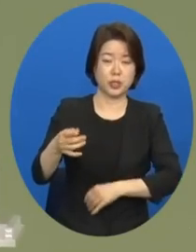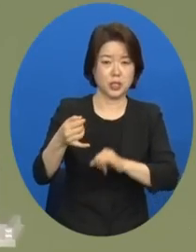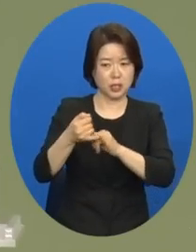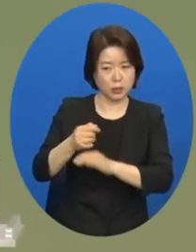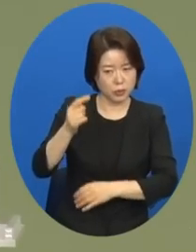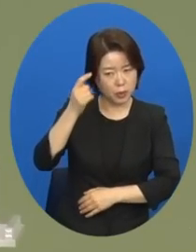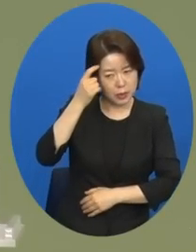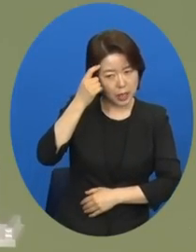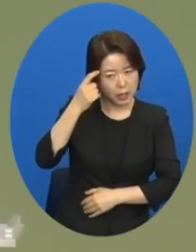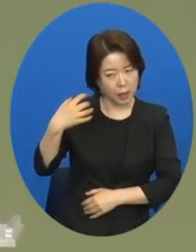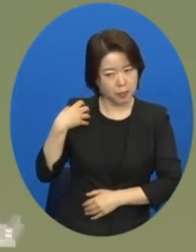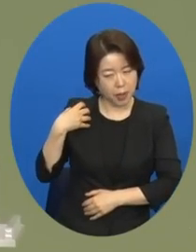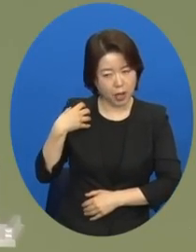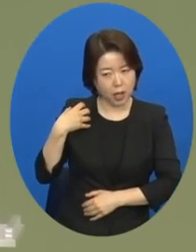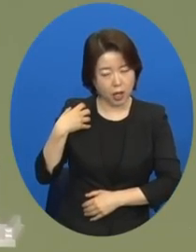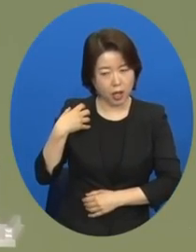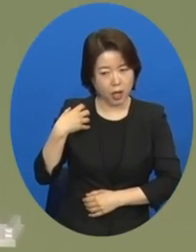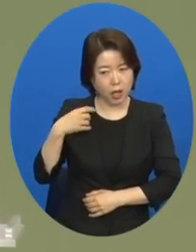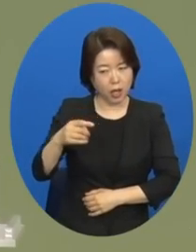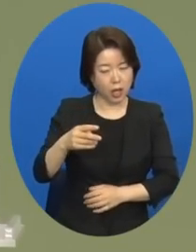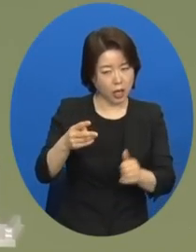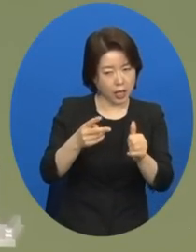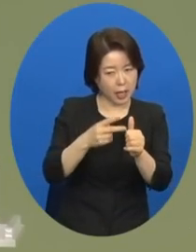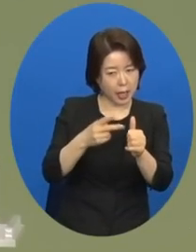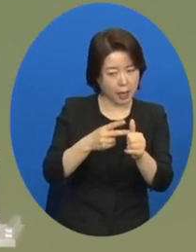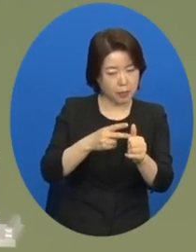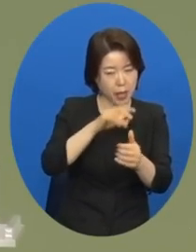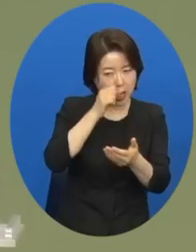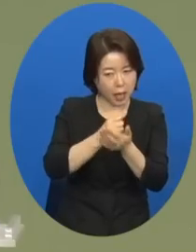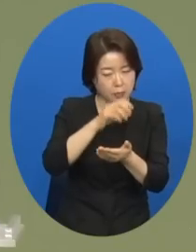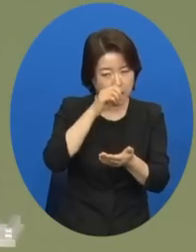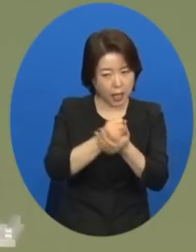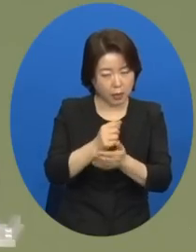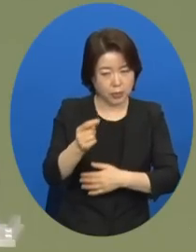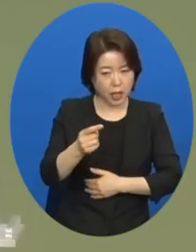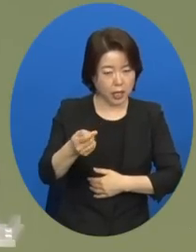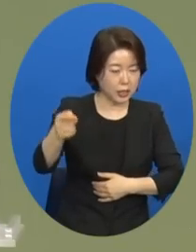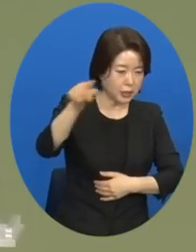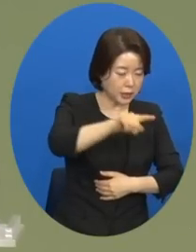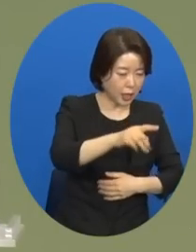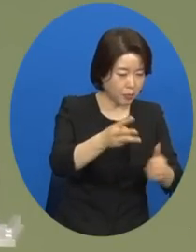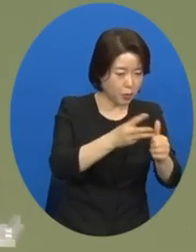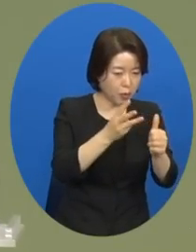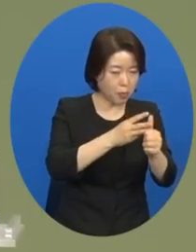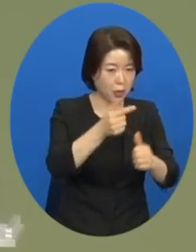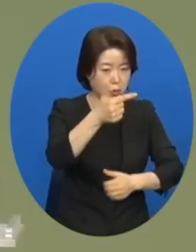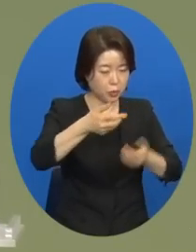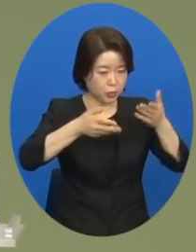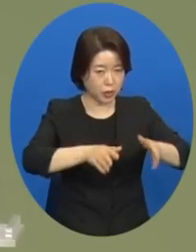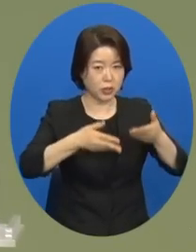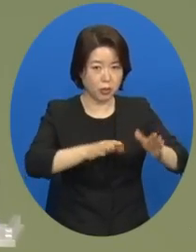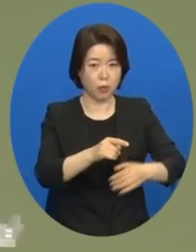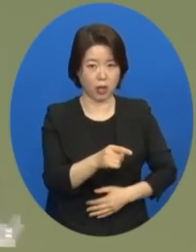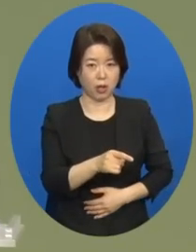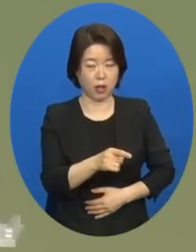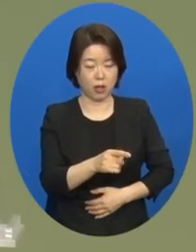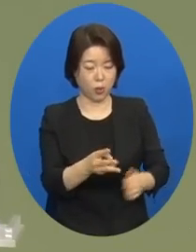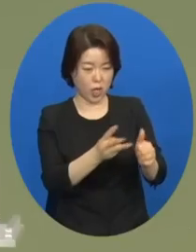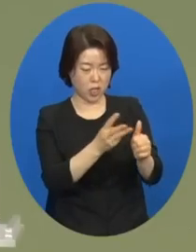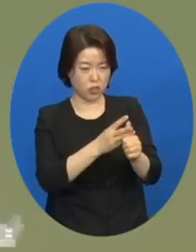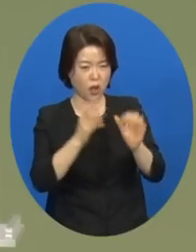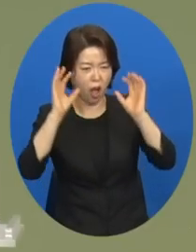약속을 사명감으로 받고 첩으로도 합리화하면서 그렇게 자녀로 6명이나 낳았을까요 그리고 처분 왜 그렇게 자식을 쑥쑥